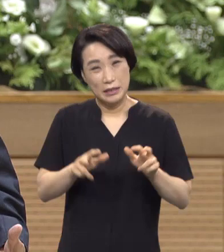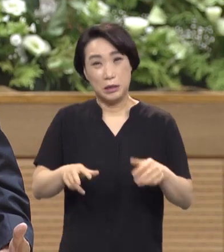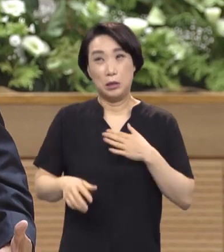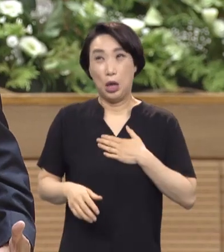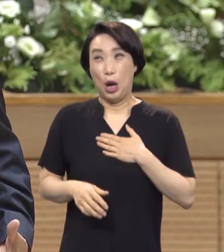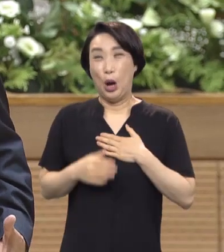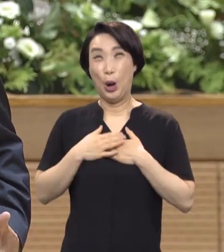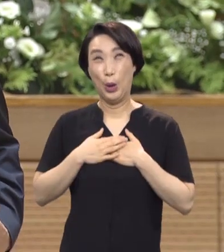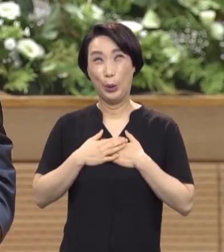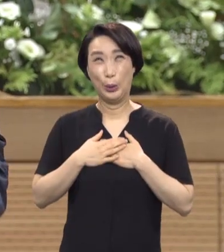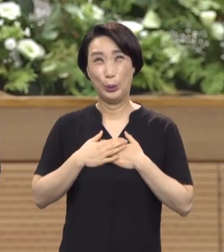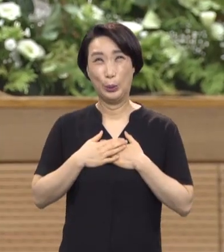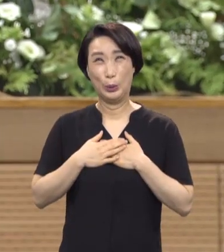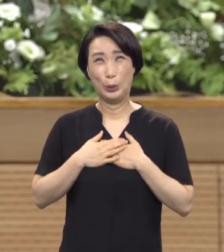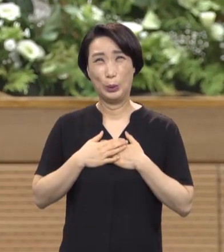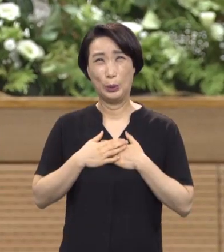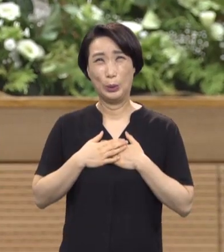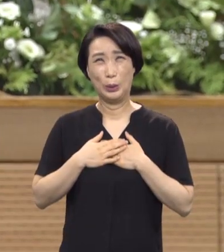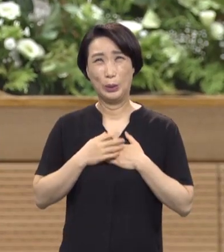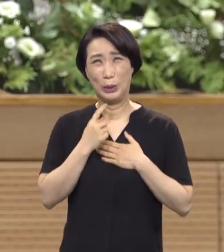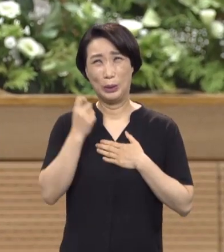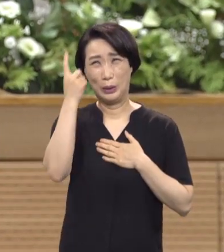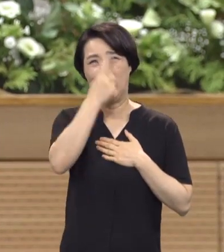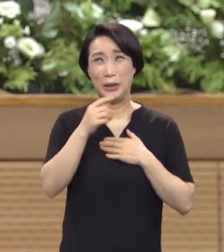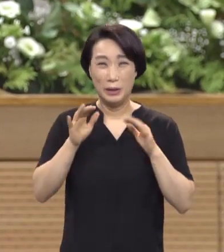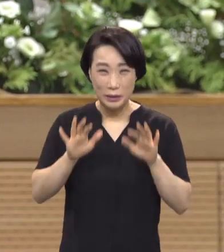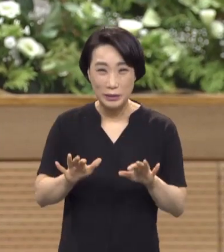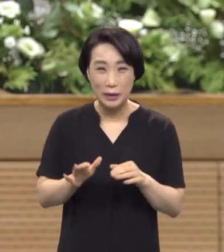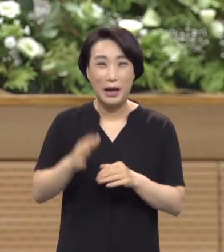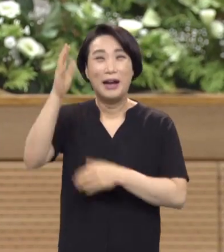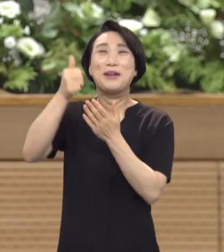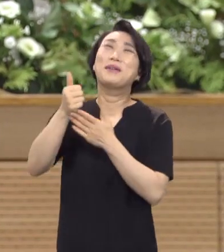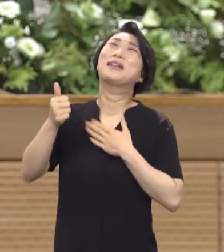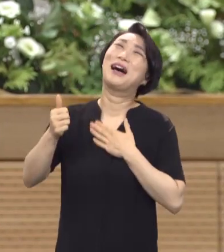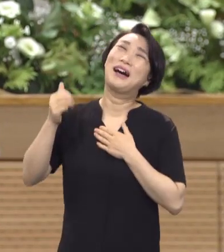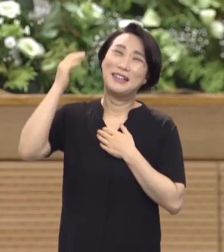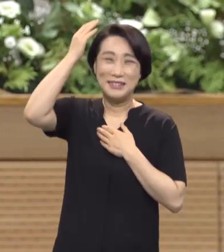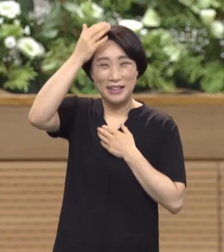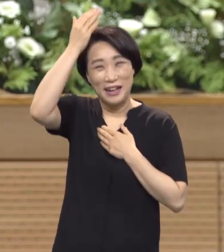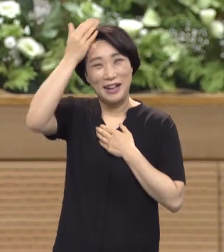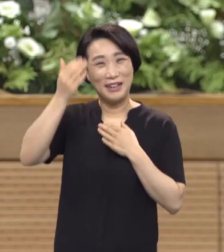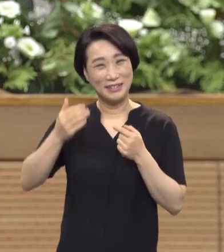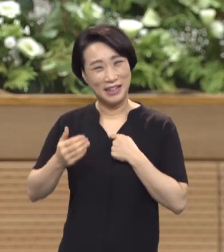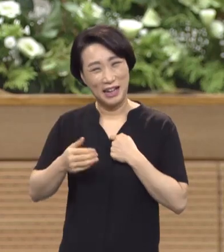생각해도 꿈찍하고 섬찍한 일이요. 근데 하나님이 사랑하소서